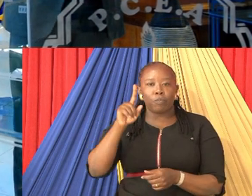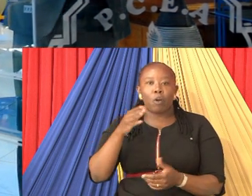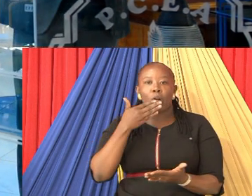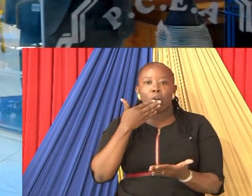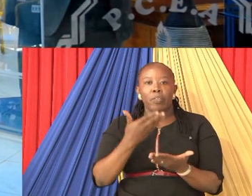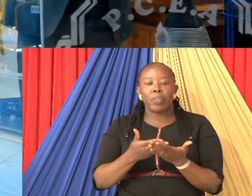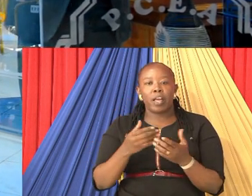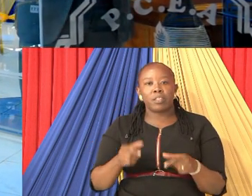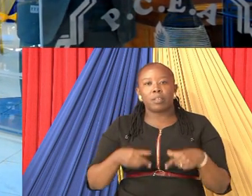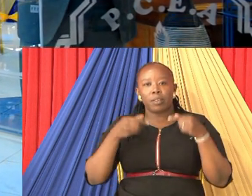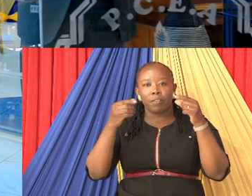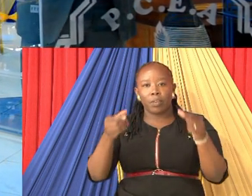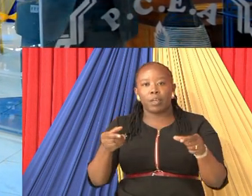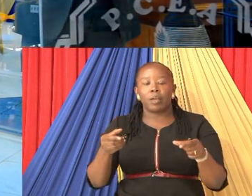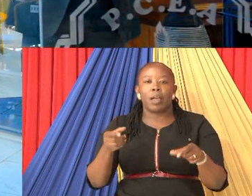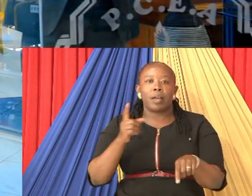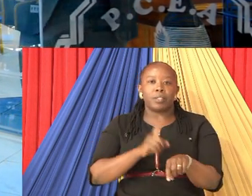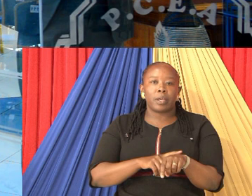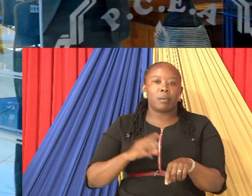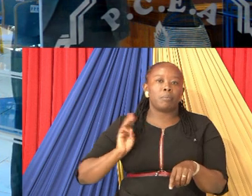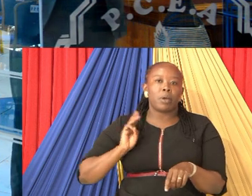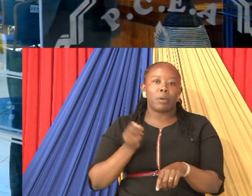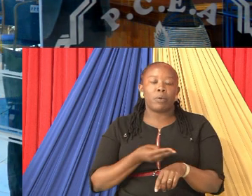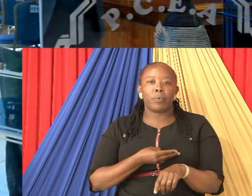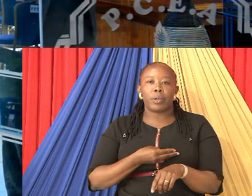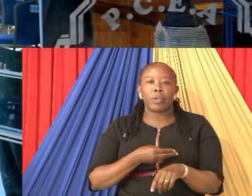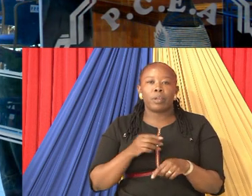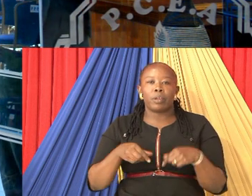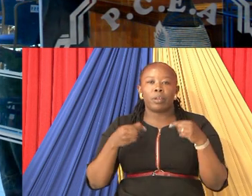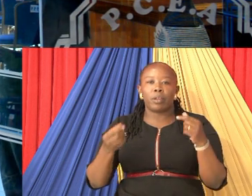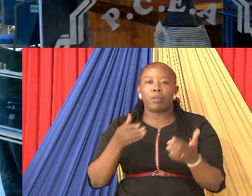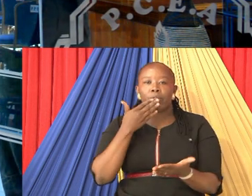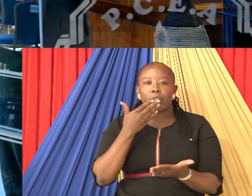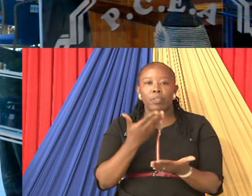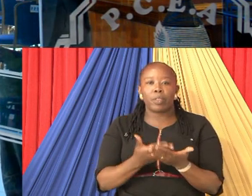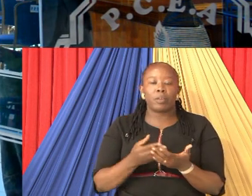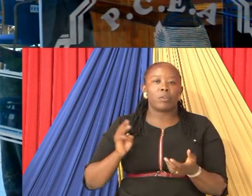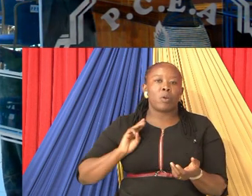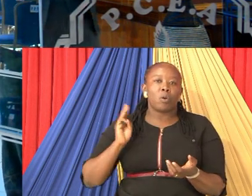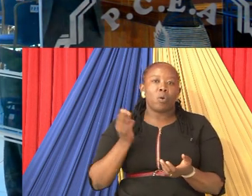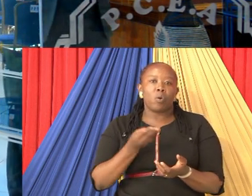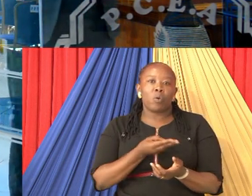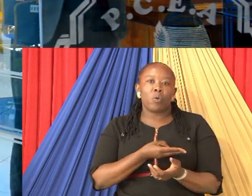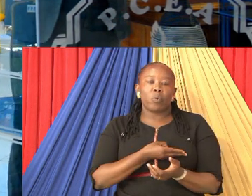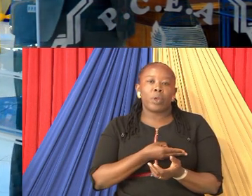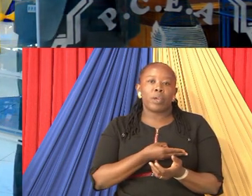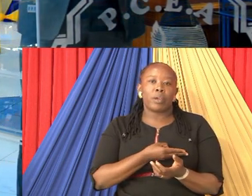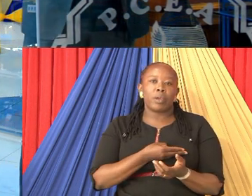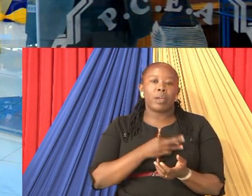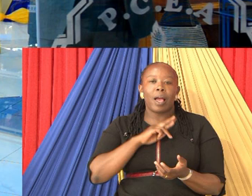kwamba tunapomshukuru Mungu, tunahesabiwa kati ya wale watu ambao wanafurahia matendo